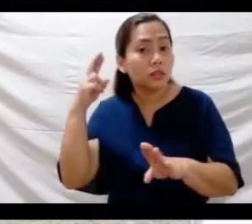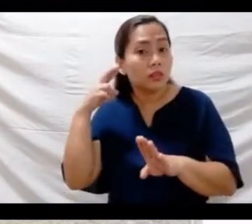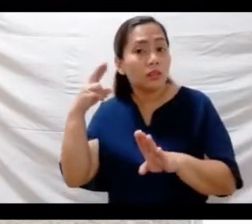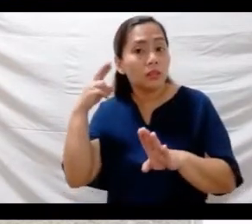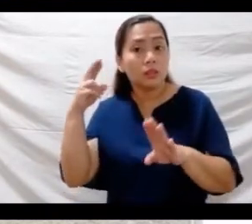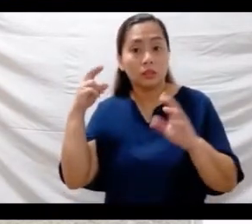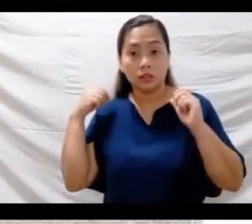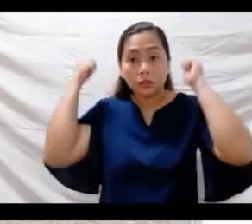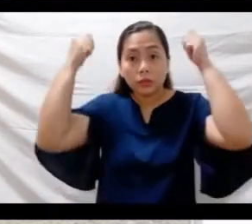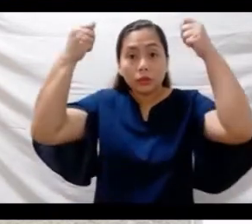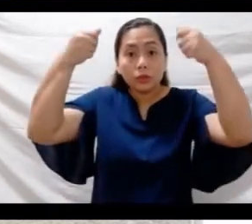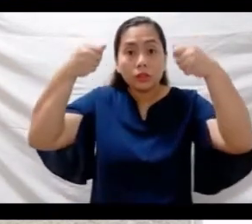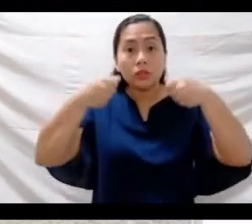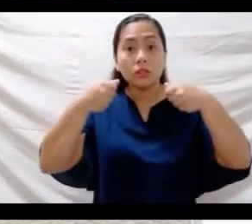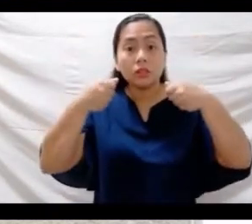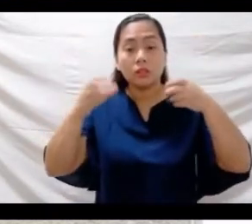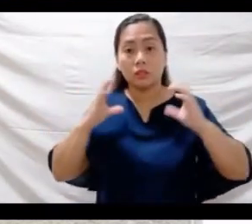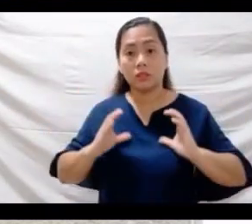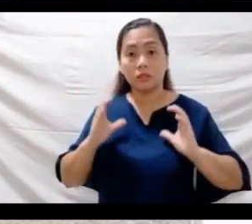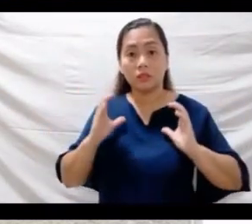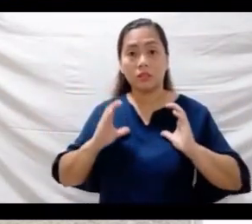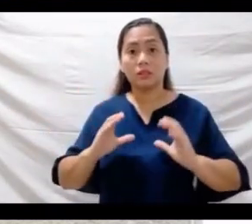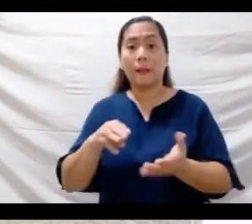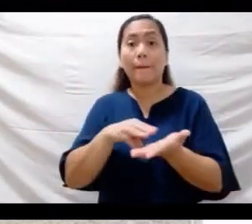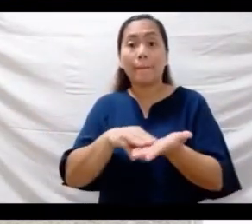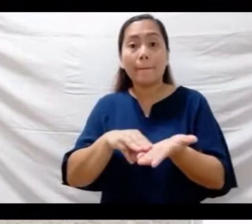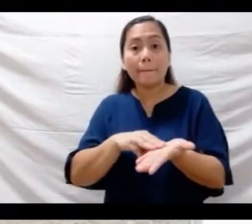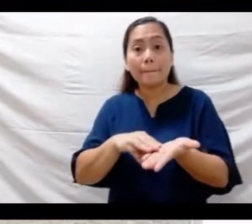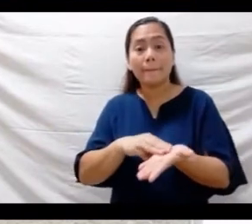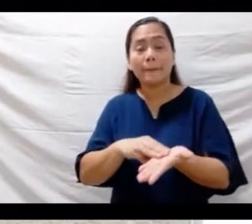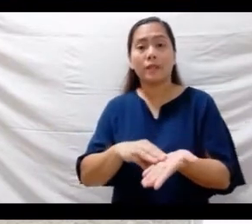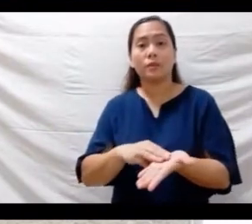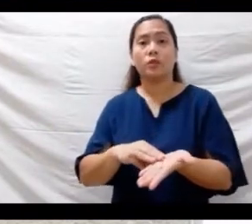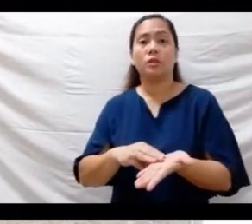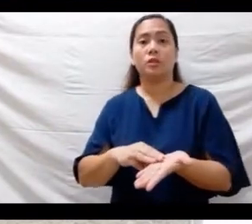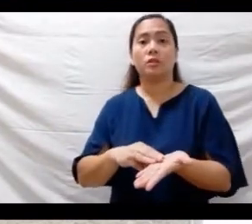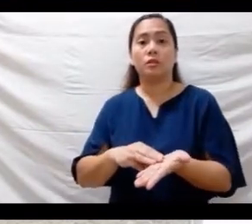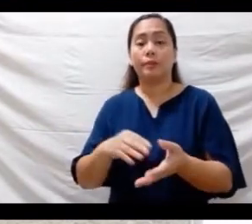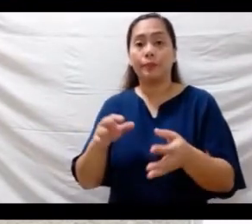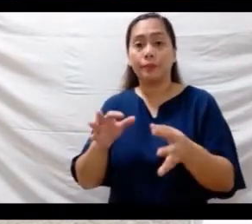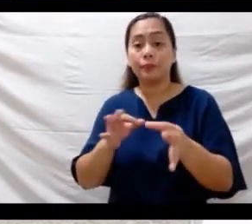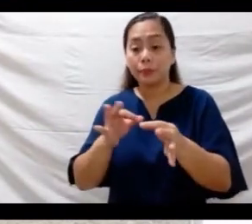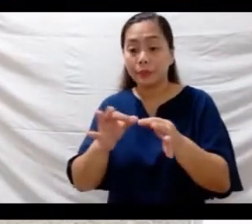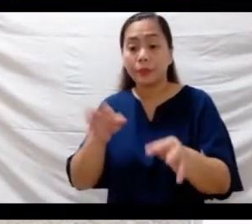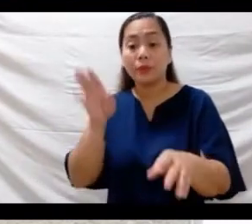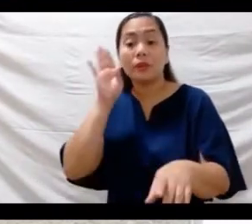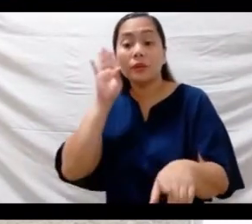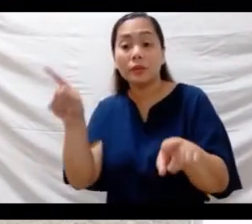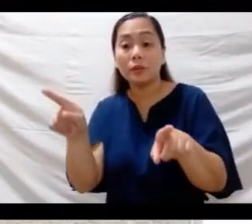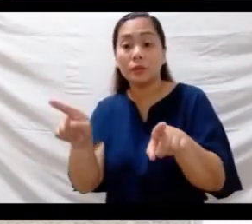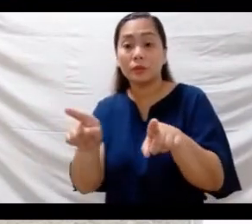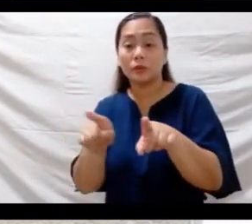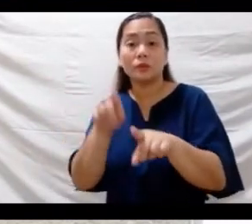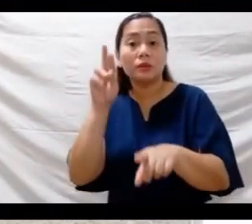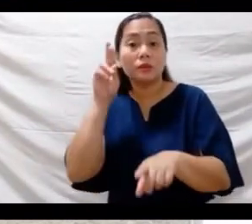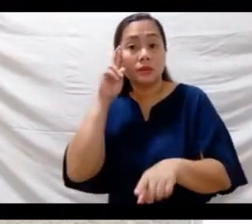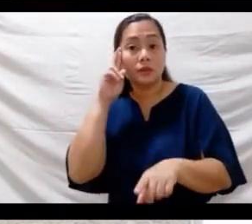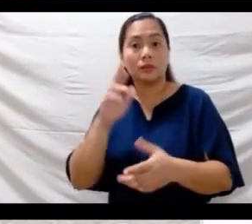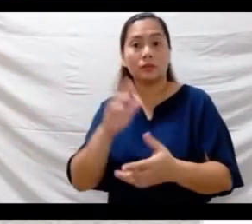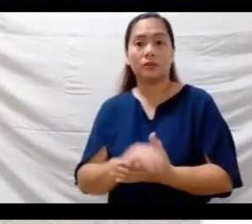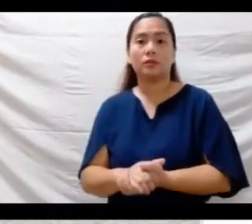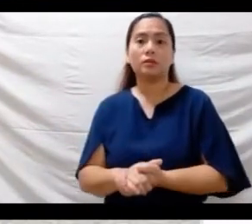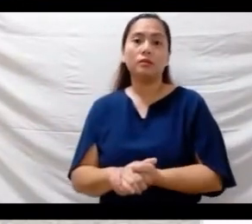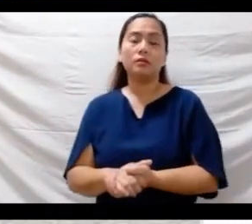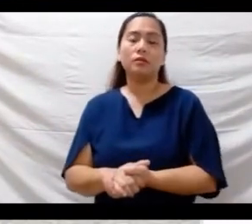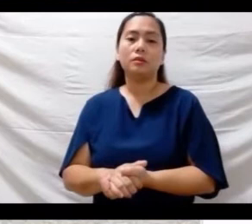kapote, mga damit at gamot. Paliwanag ng kanyang Kuya Ramon.